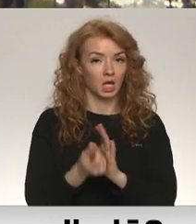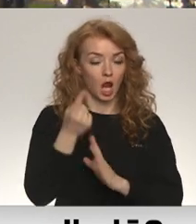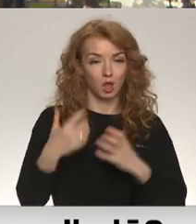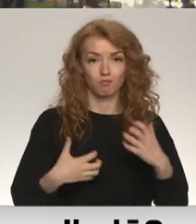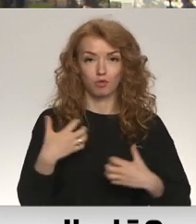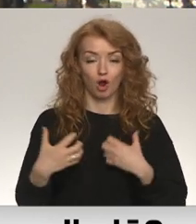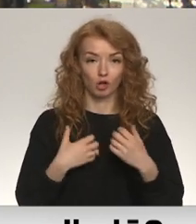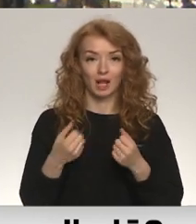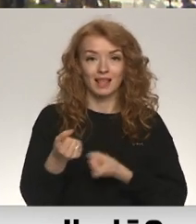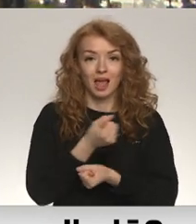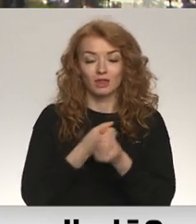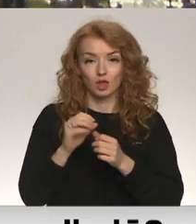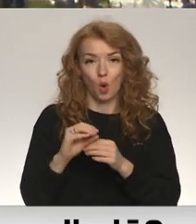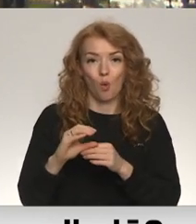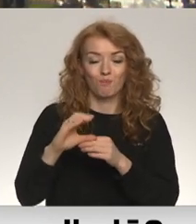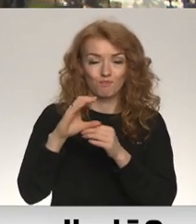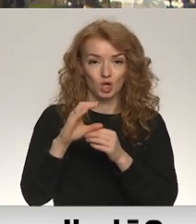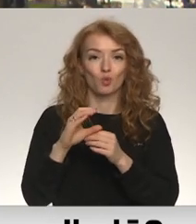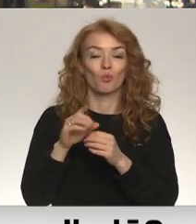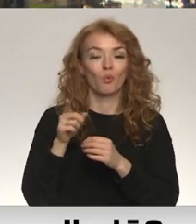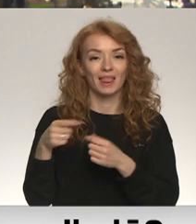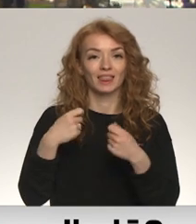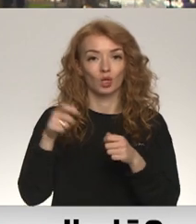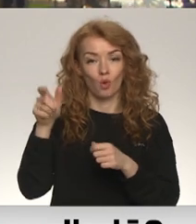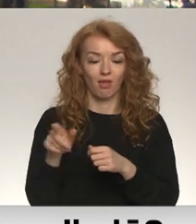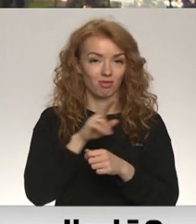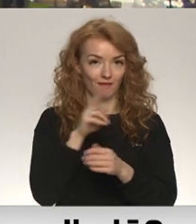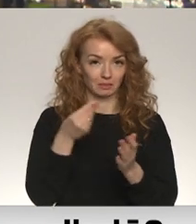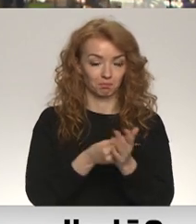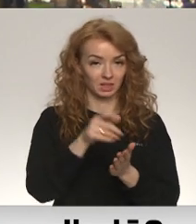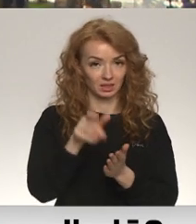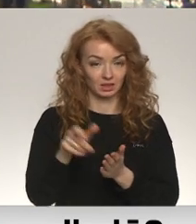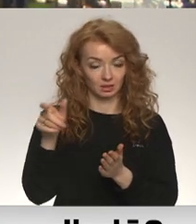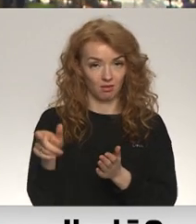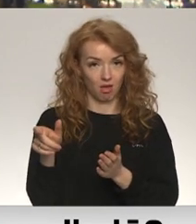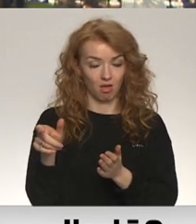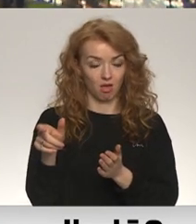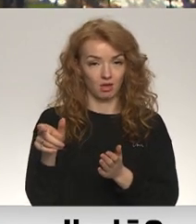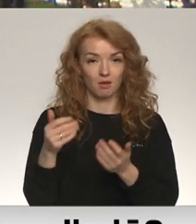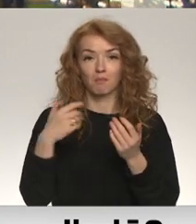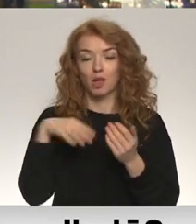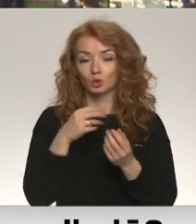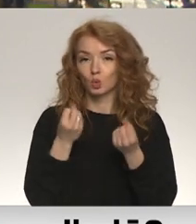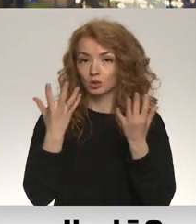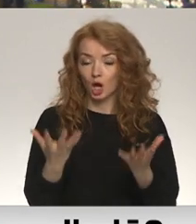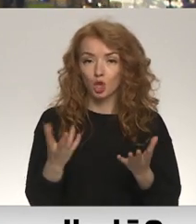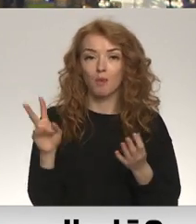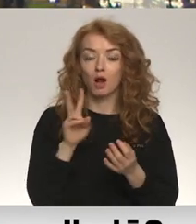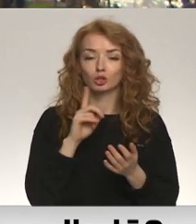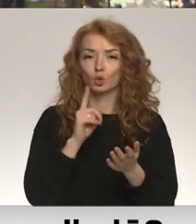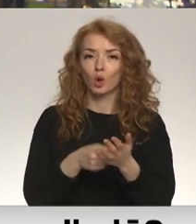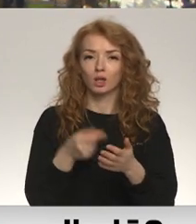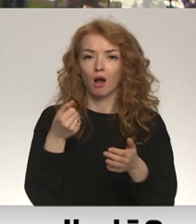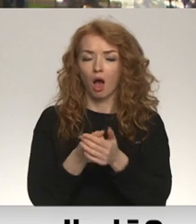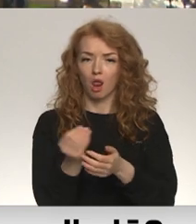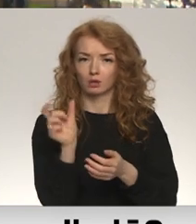ka ietaupījumu gūtu tirgotāji, nevis pircēji. Davids Fredenfelds skaidroja, kas nosaka pārtikas produktu gala cenu